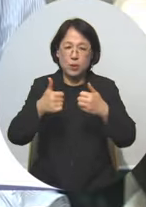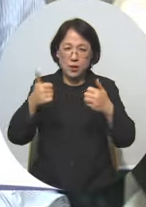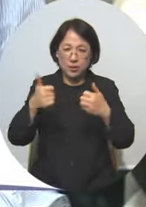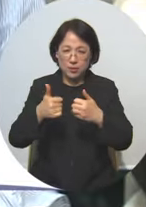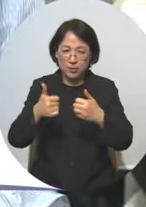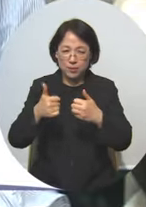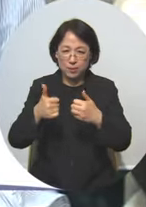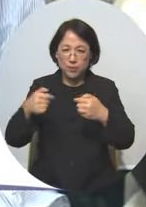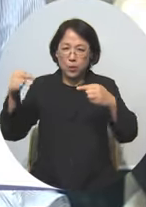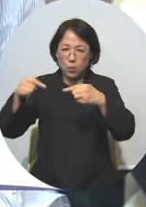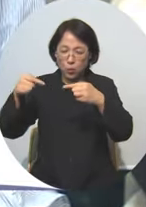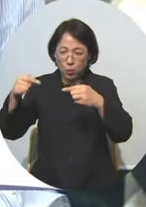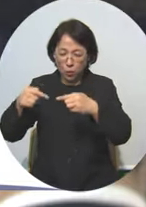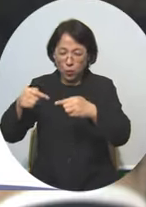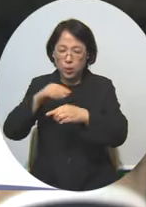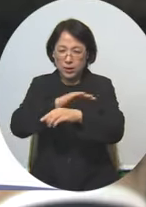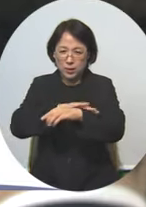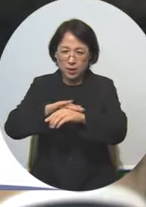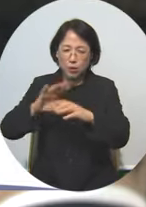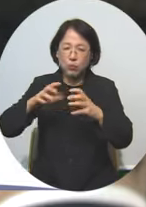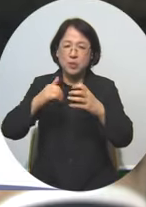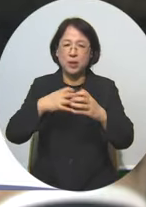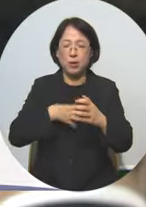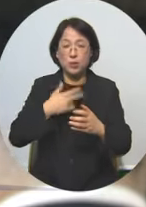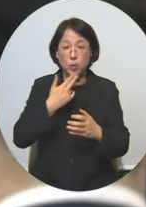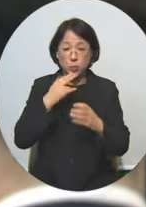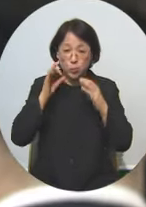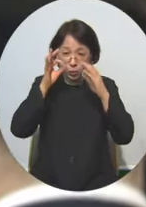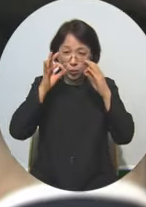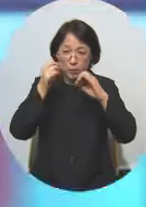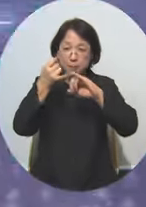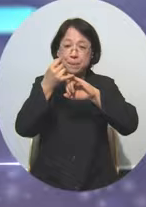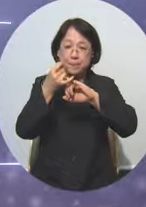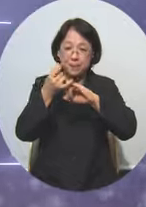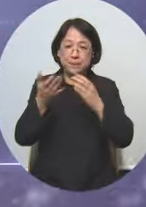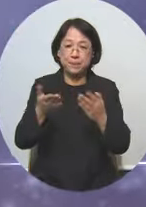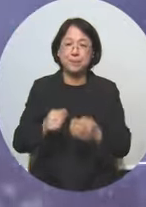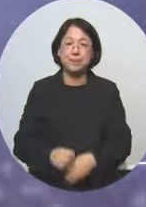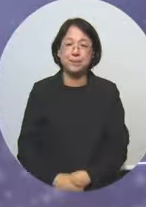만들어 국민 걱정 없도록 노력하겠다고 강조했습니다.